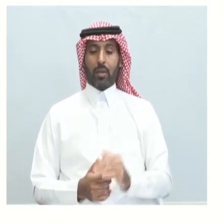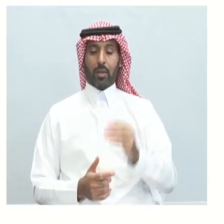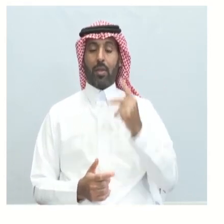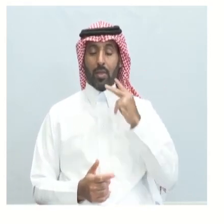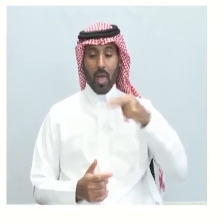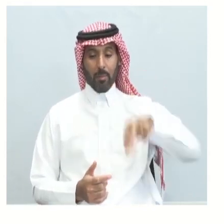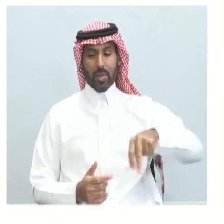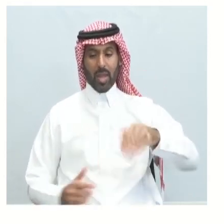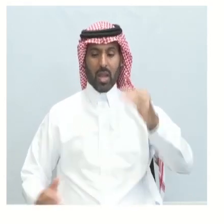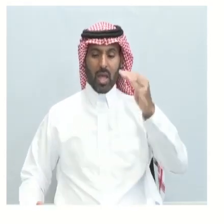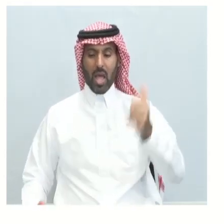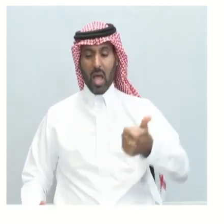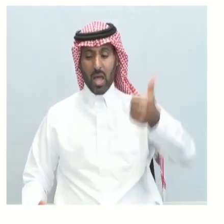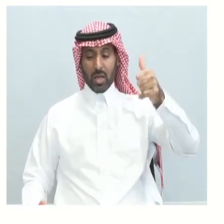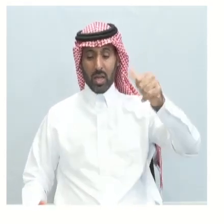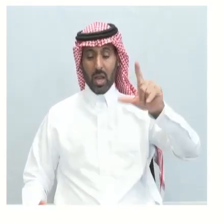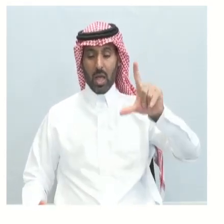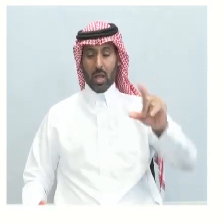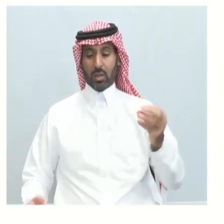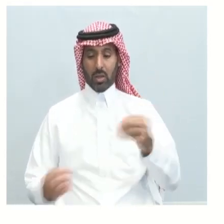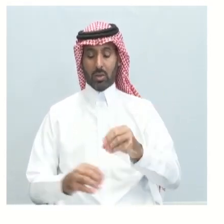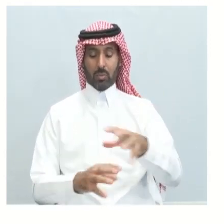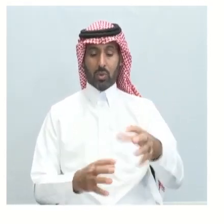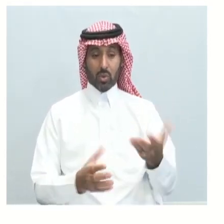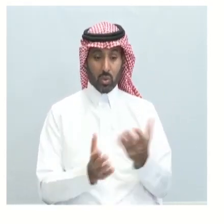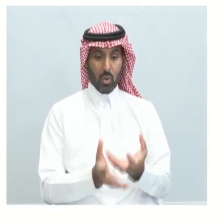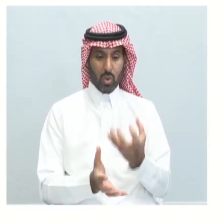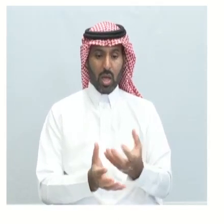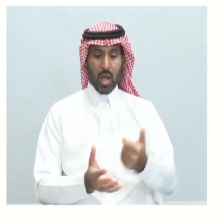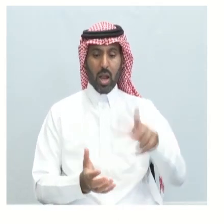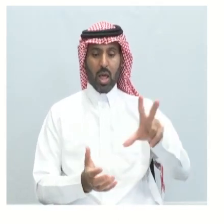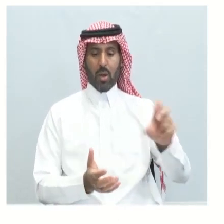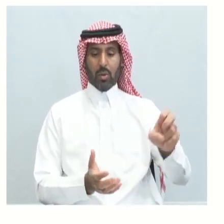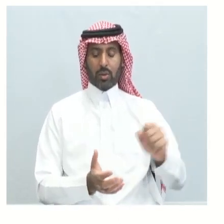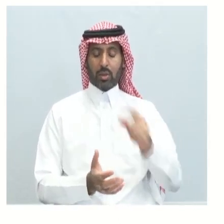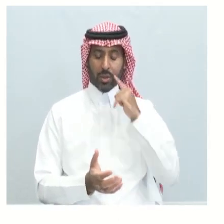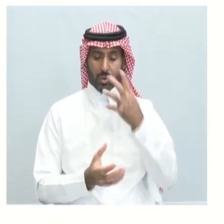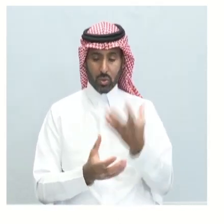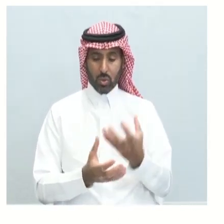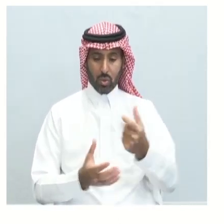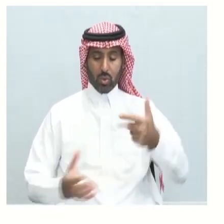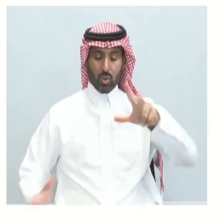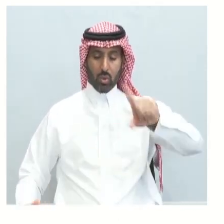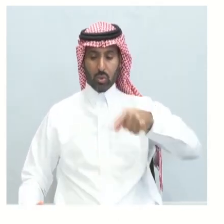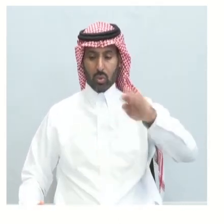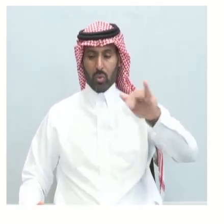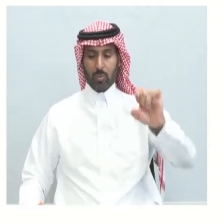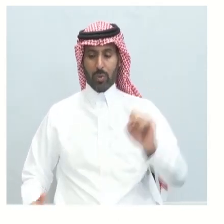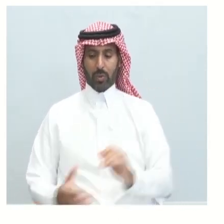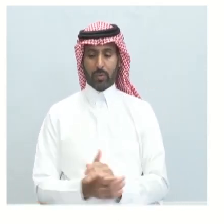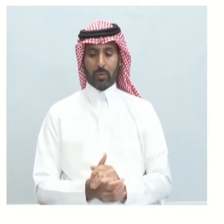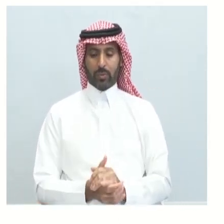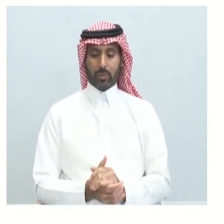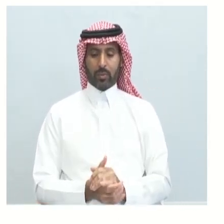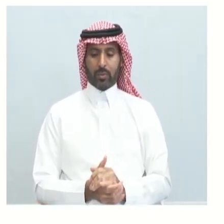حائل يحتوي على العديد من الصخور مثل صخور الرايو والصخور الرسوبيه الفتاتيه والمدمن كات اي